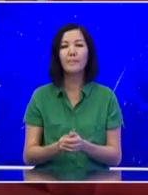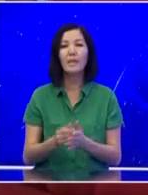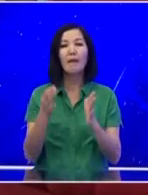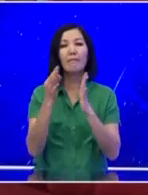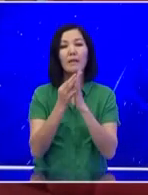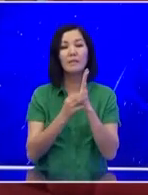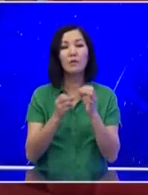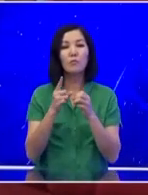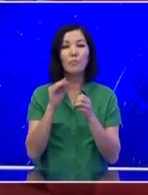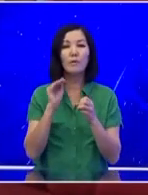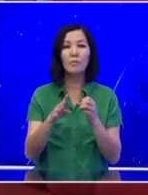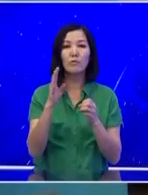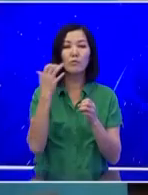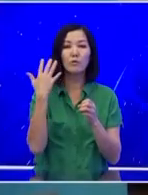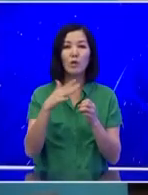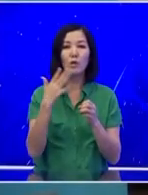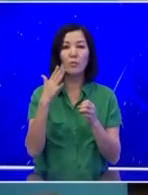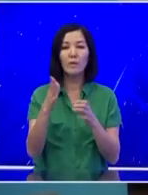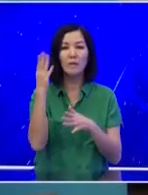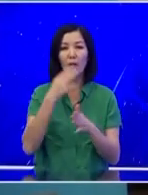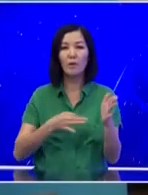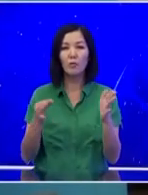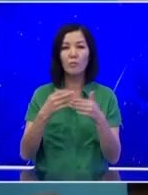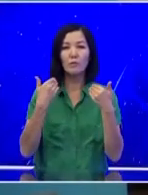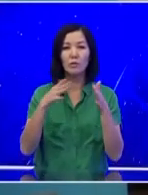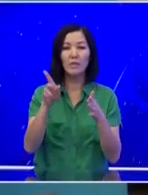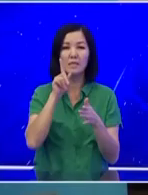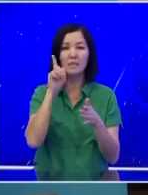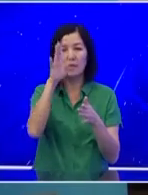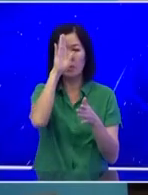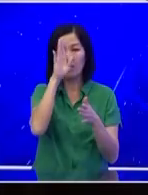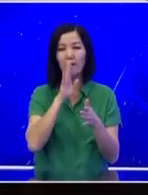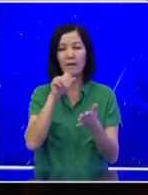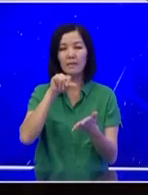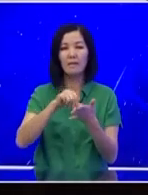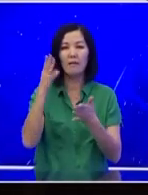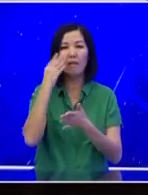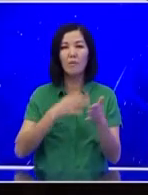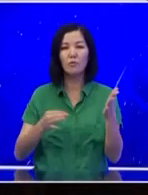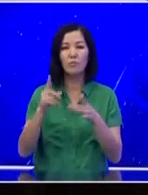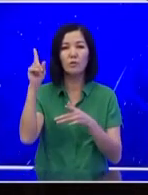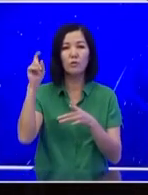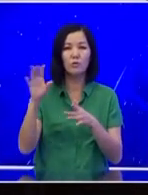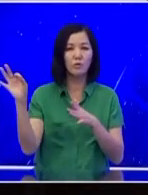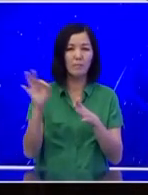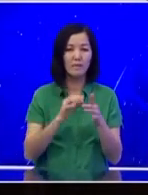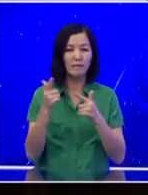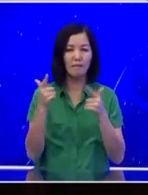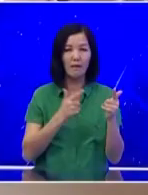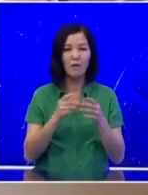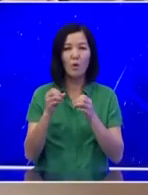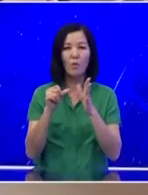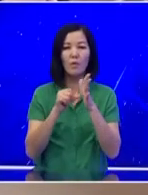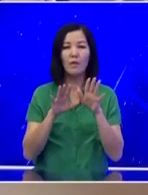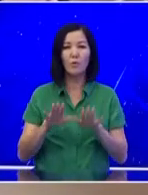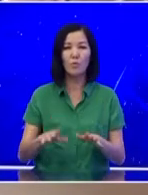тестілеуді 11455 жетісулық түлек тапсырады. Сынақты өткізуге Алматы облысы 100% дайын. 16 пункт